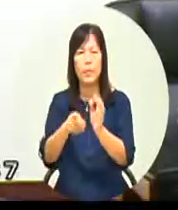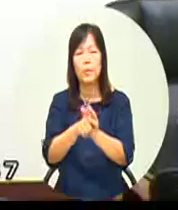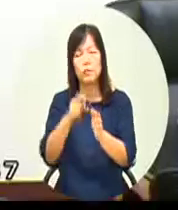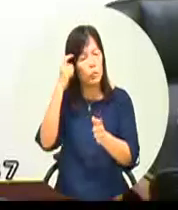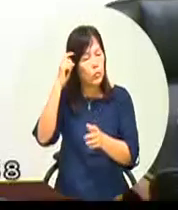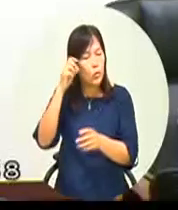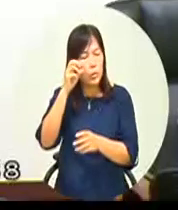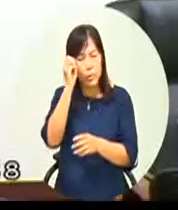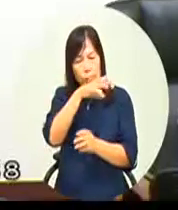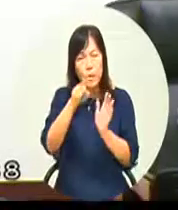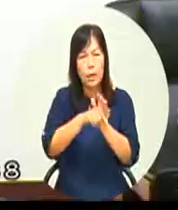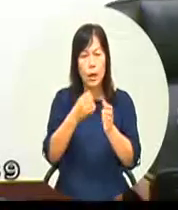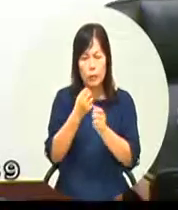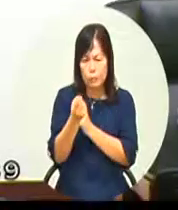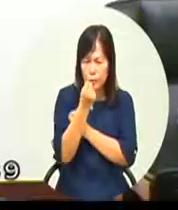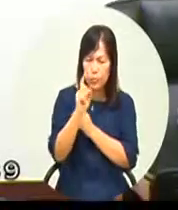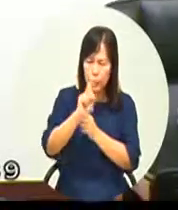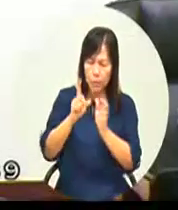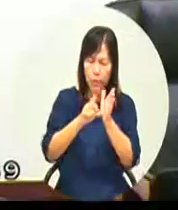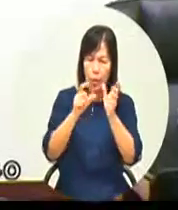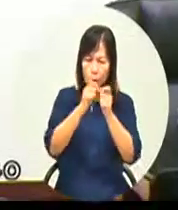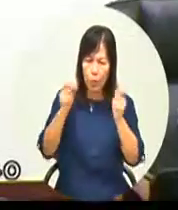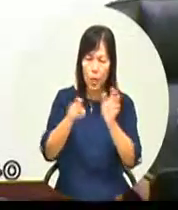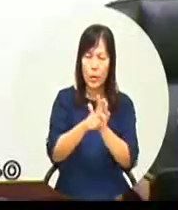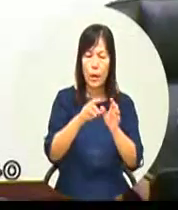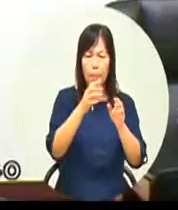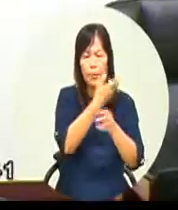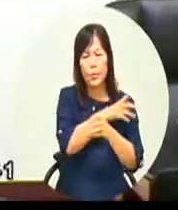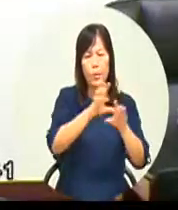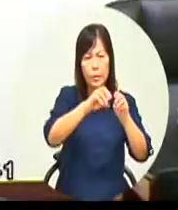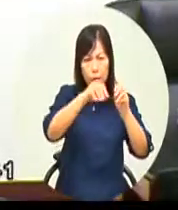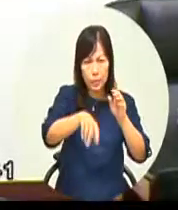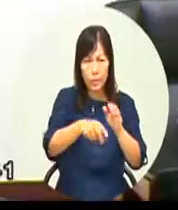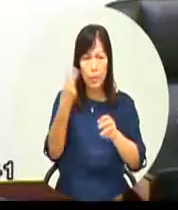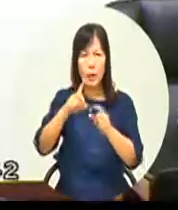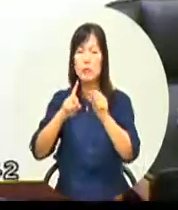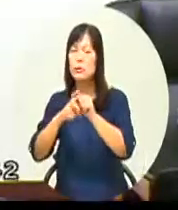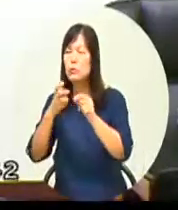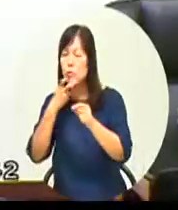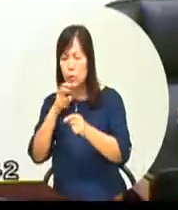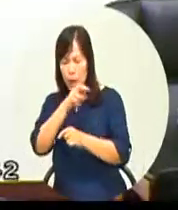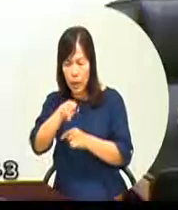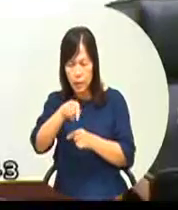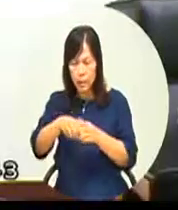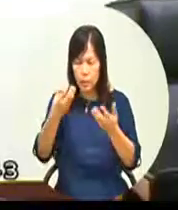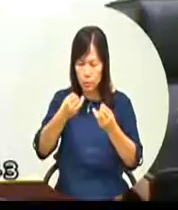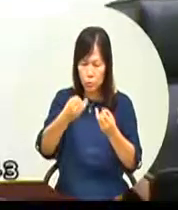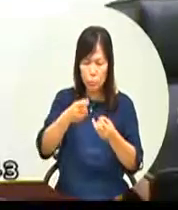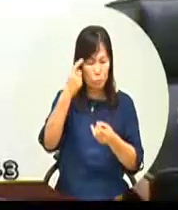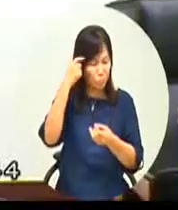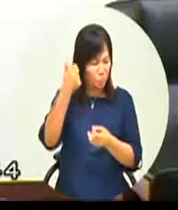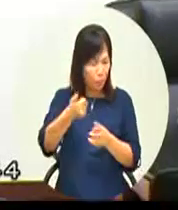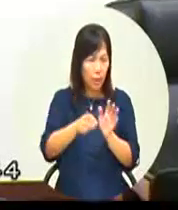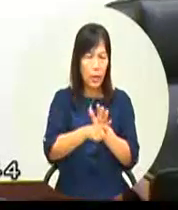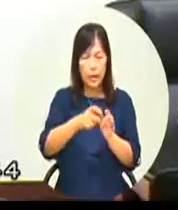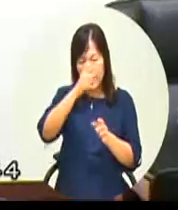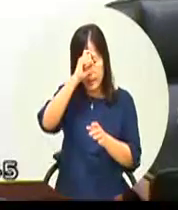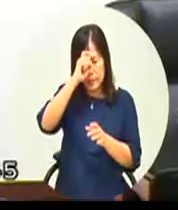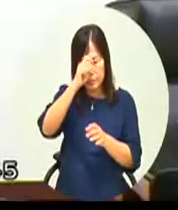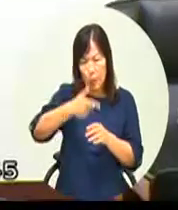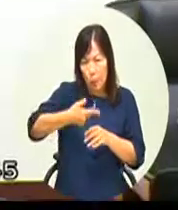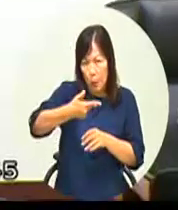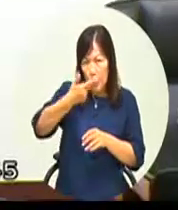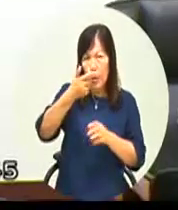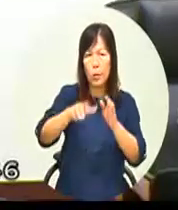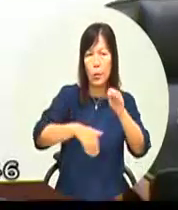努力了很久，不管是地方跟中央，我想很乐于看到现在这个状况，那我们这个脚步可以再加快，那可以